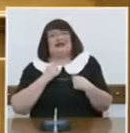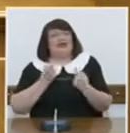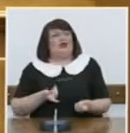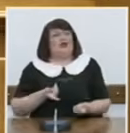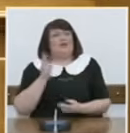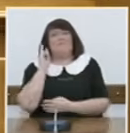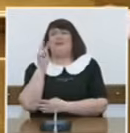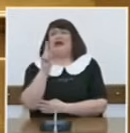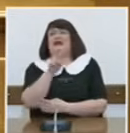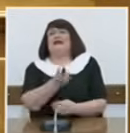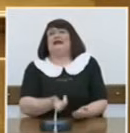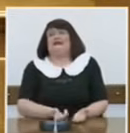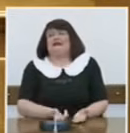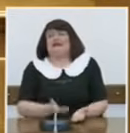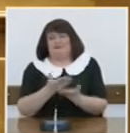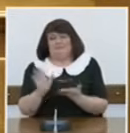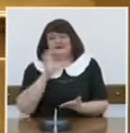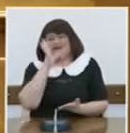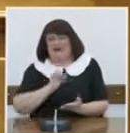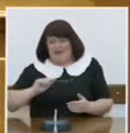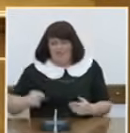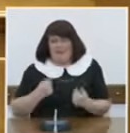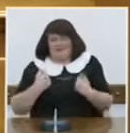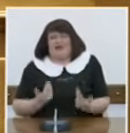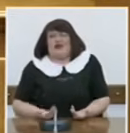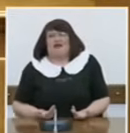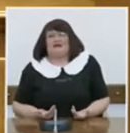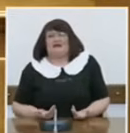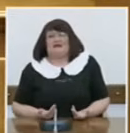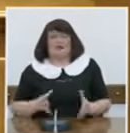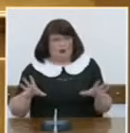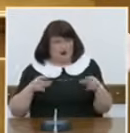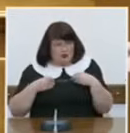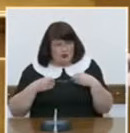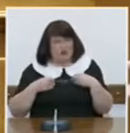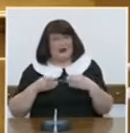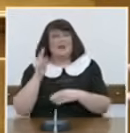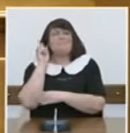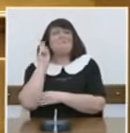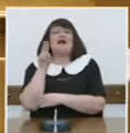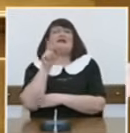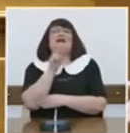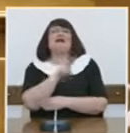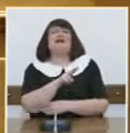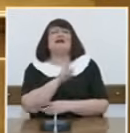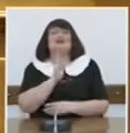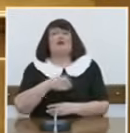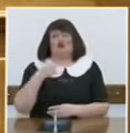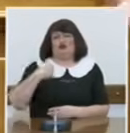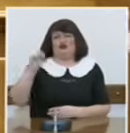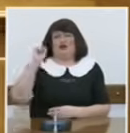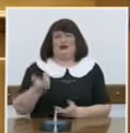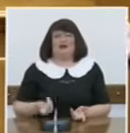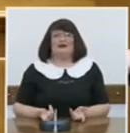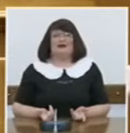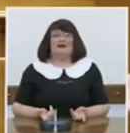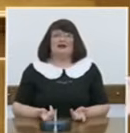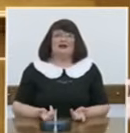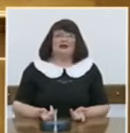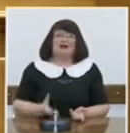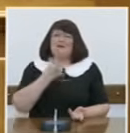μισή αλήθεια. Αυτό με ενοχλεί. Το δεχτήκατε για παρατηρητή? Θα μπορούσατε να μην το δεχτείτε. Αυτό σας λέω. Είστε ξαδέρφια, συγγενές